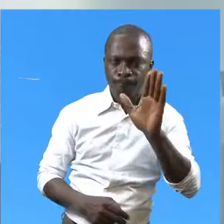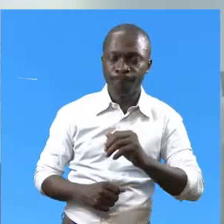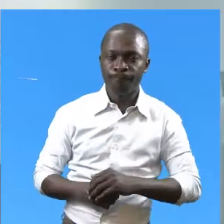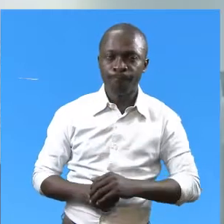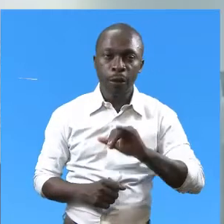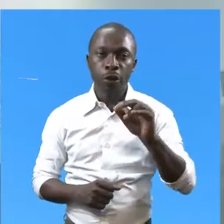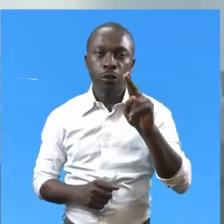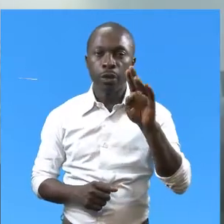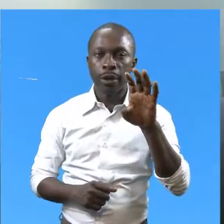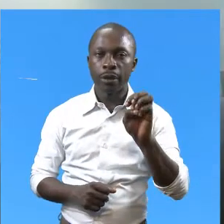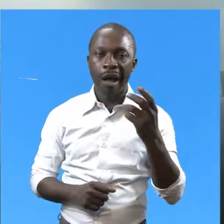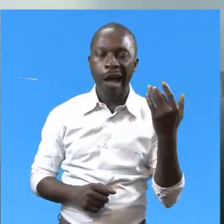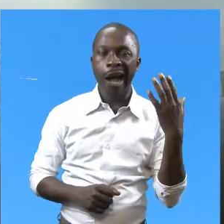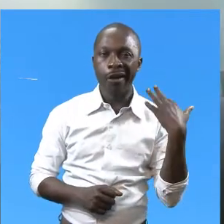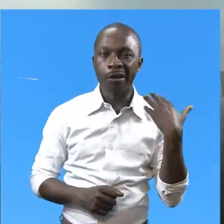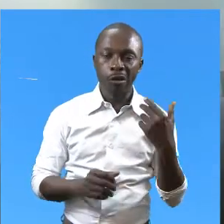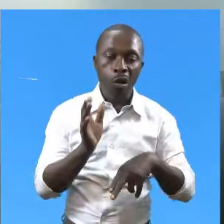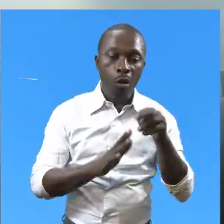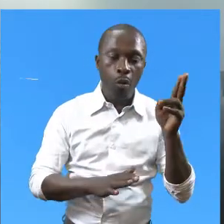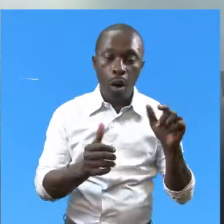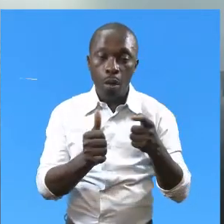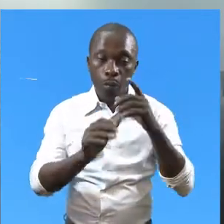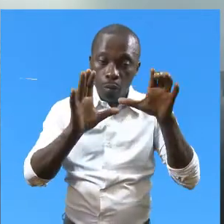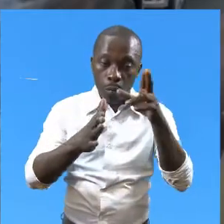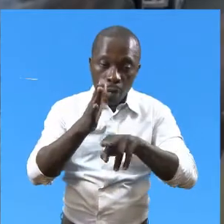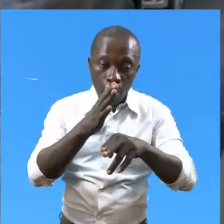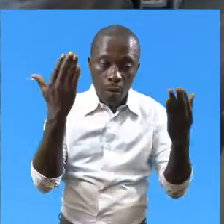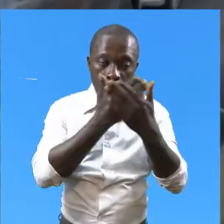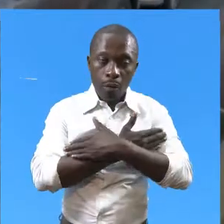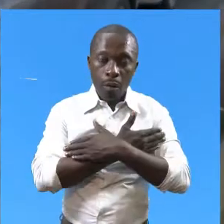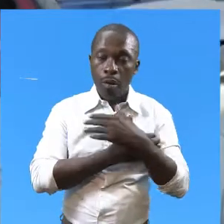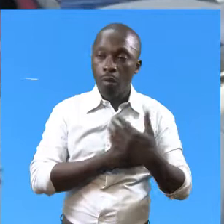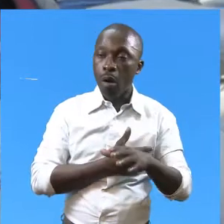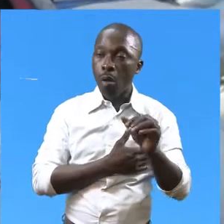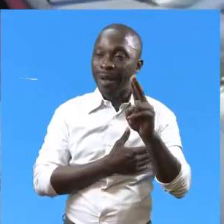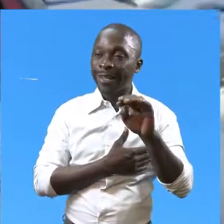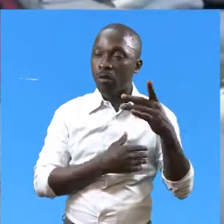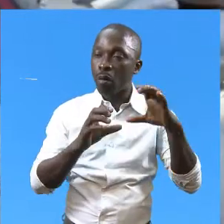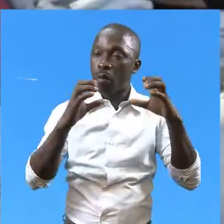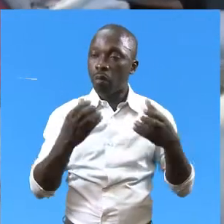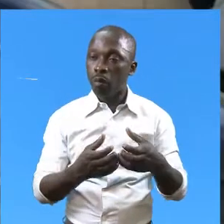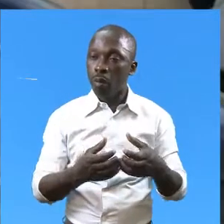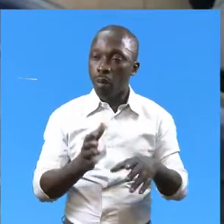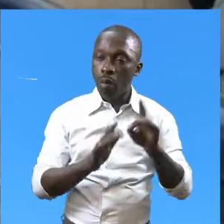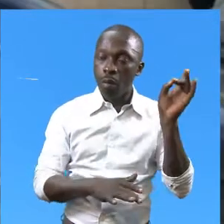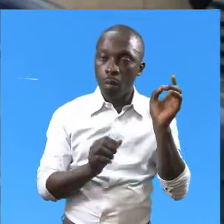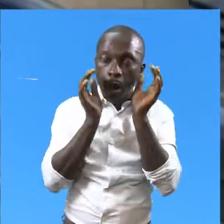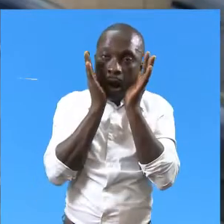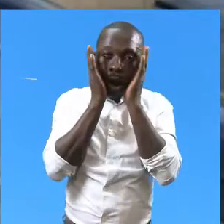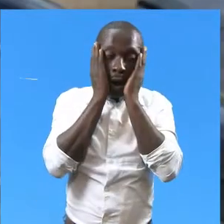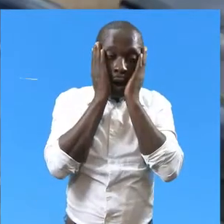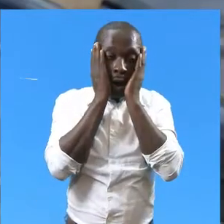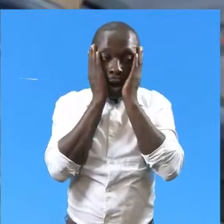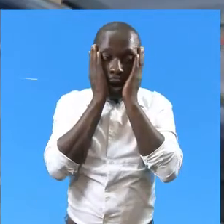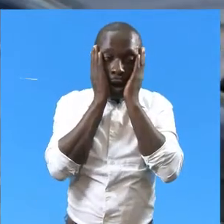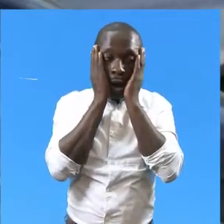juin dernier, après la découverte des premiers charniers, la mission de l'ONU en Libye s'était dit horrifiée. Woman Watch Watt avait